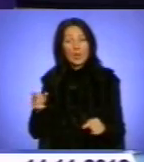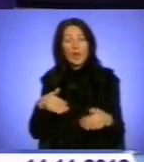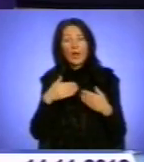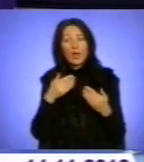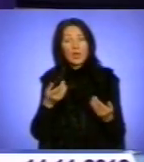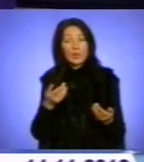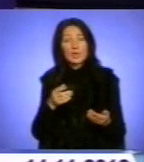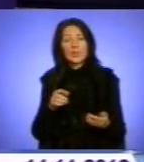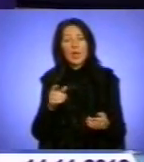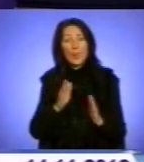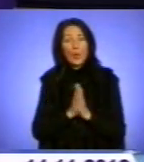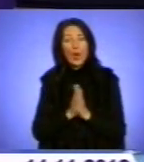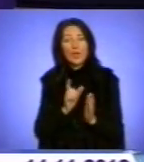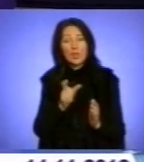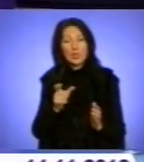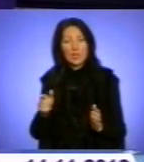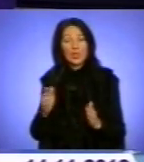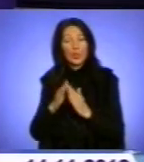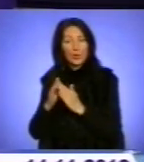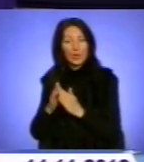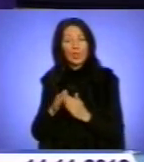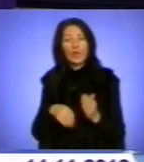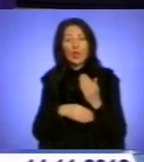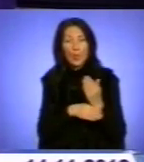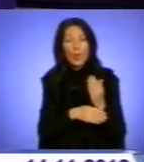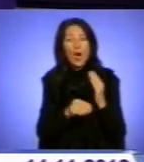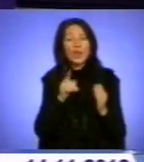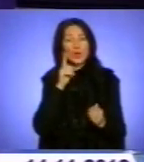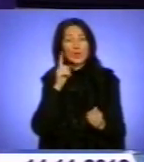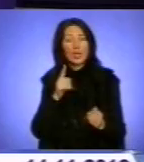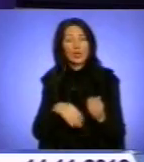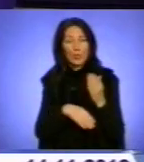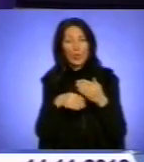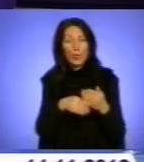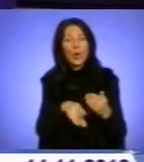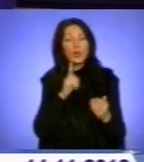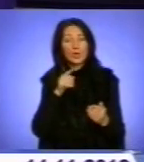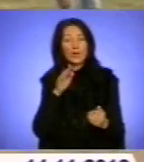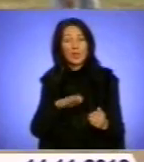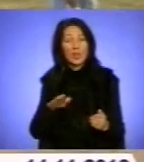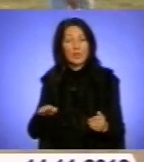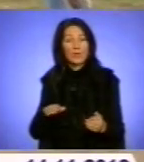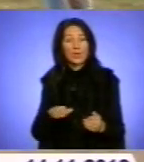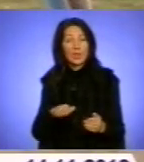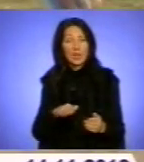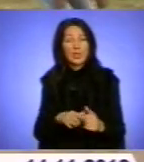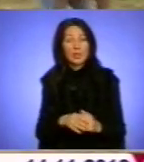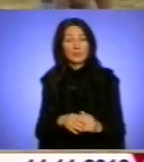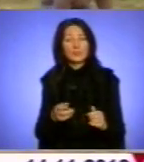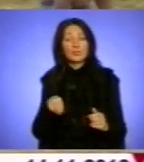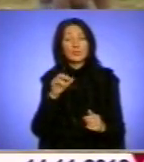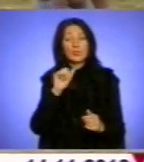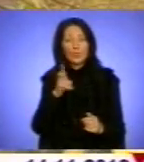прилеглих будинків. Допомагали озеленити двір навіть діти. Як працювалося, бачила Олена Брода. Дуб, ялина,